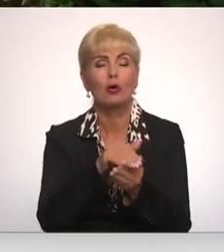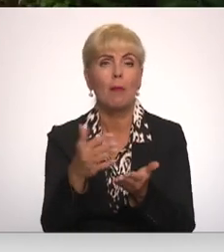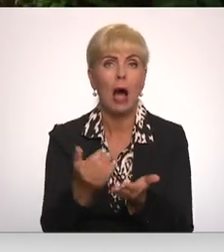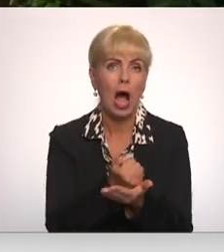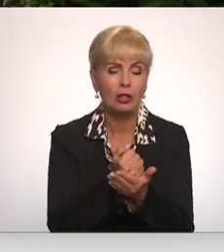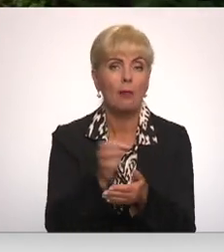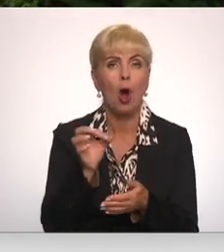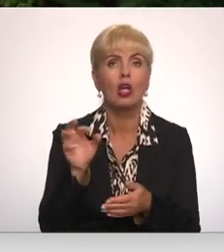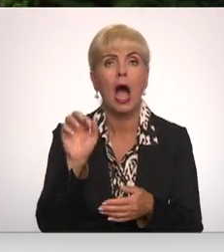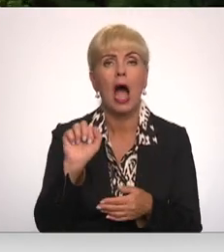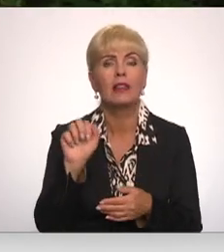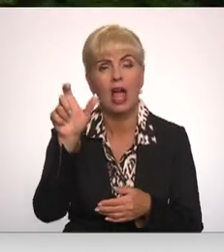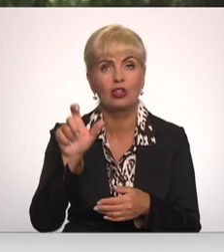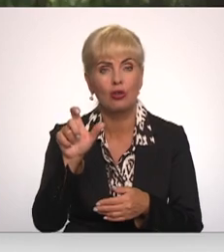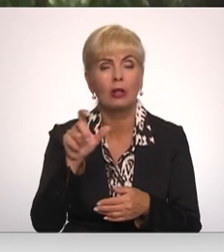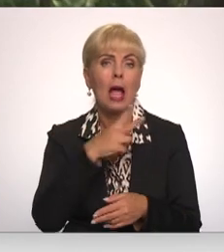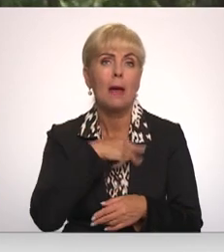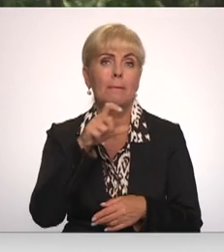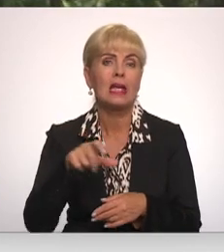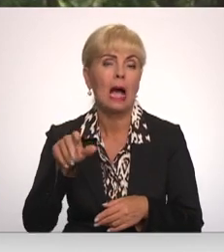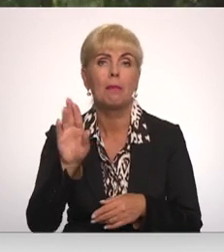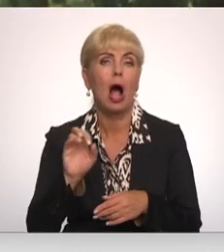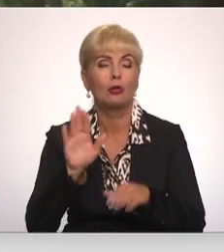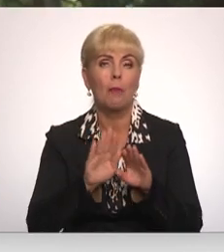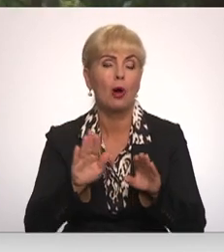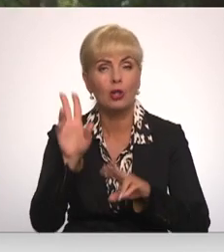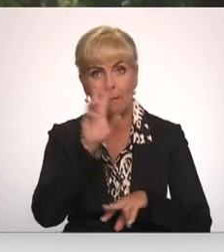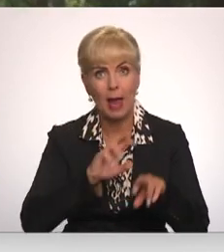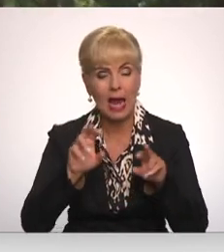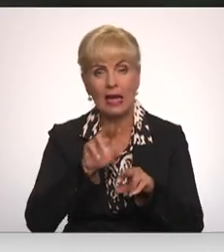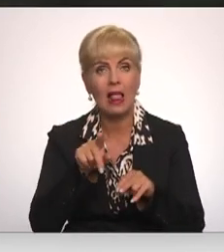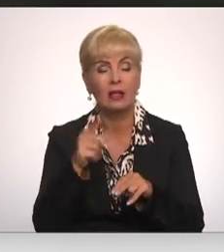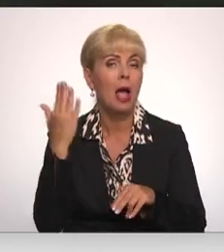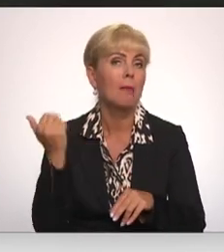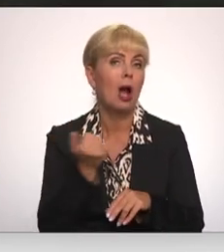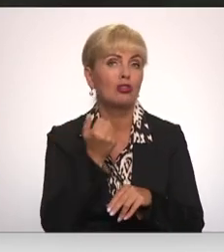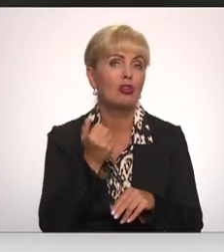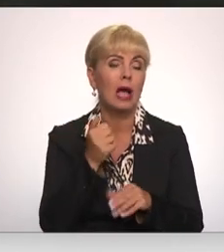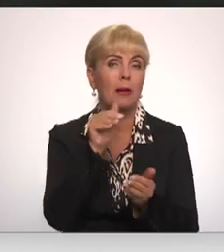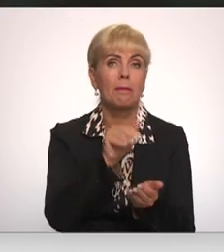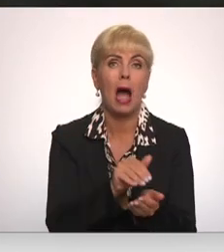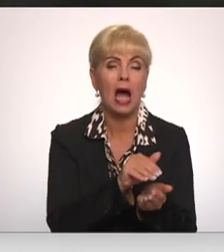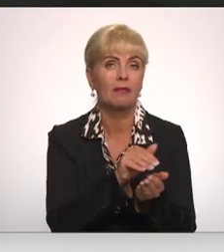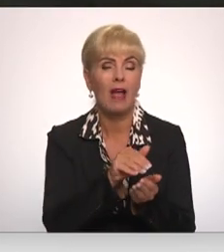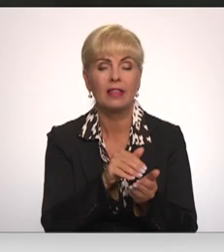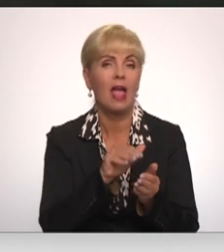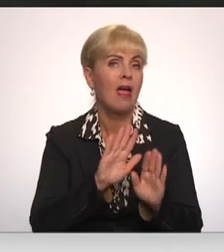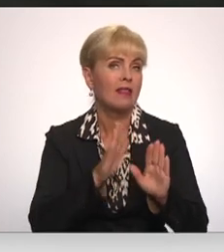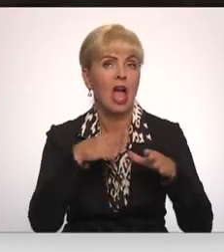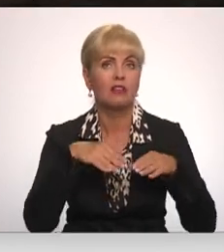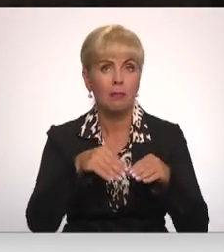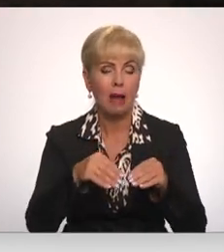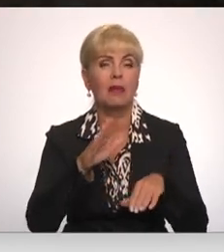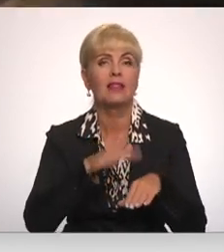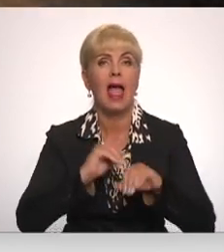Ojāram Andersonam ar domu biedriem, Baldonas muzeju meklēšanas vienību leģenda, pagājušajā gadā pārbedīšana neizdevās veikt, jo apsteidza